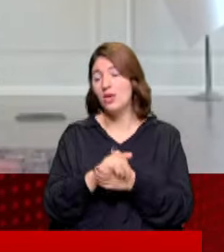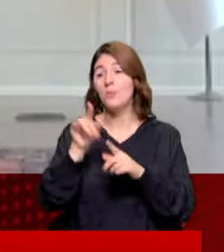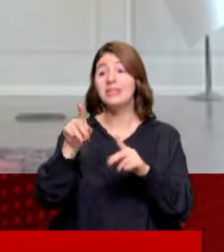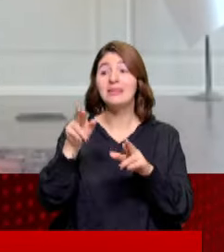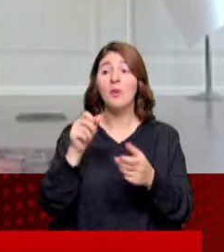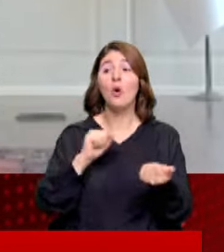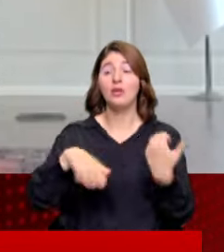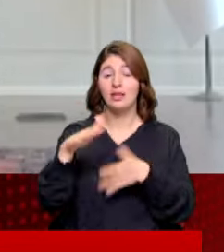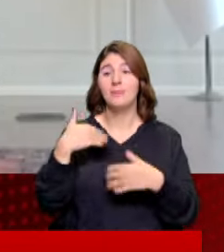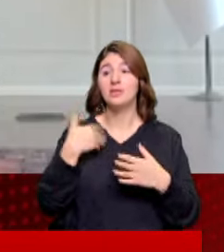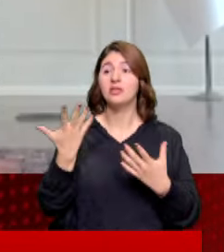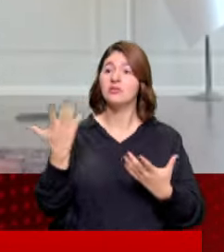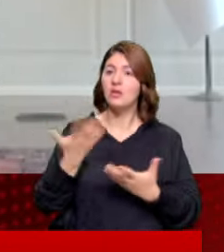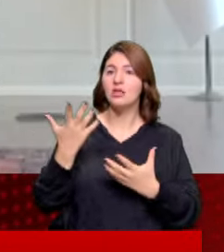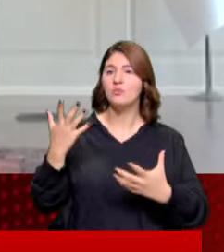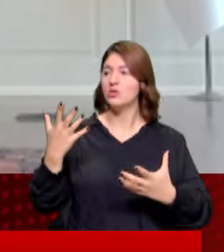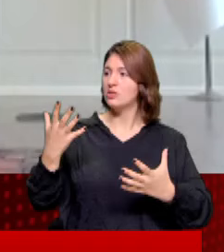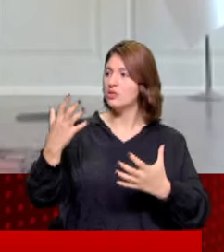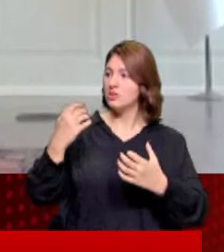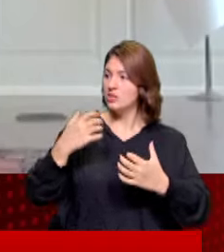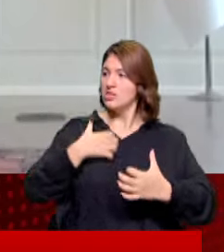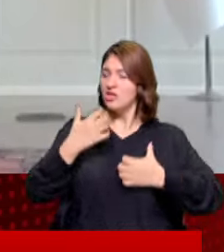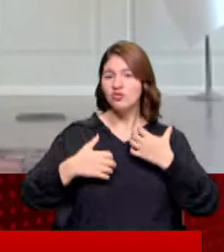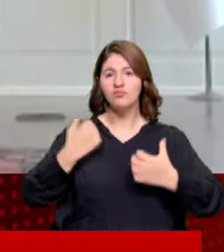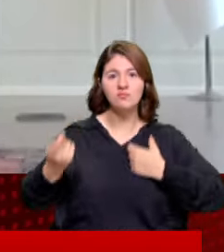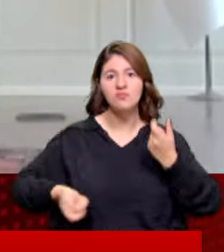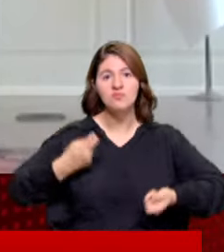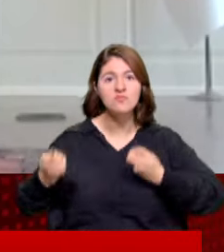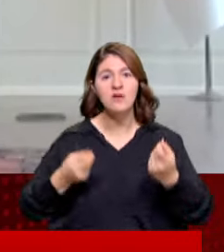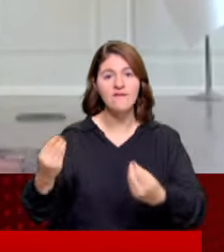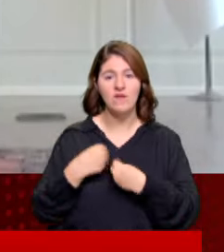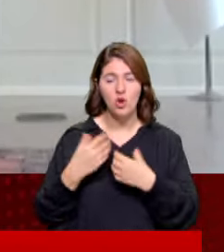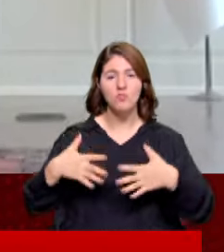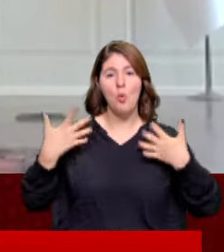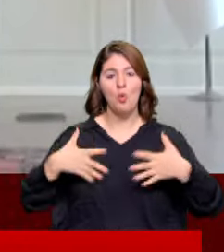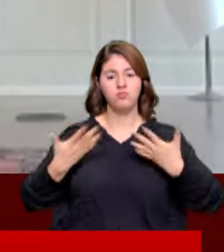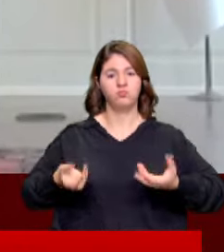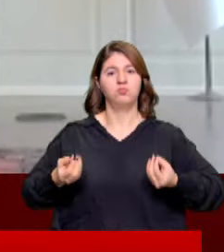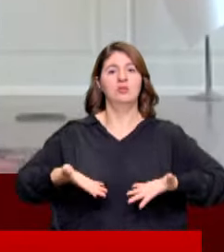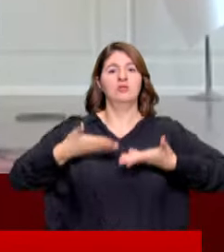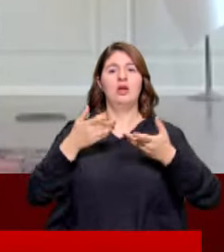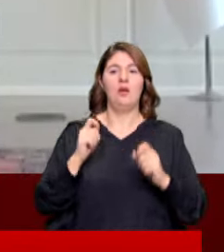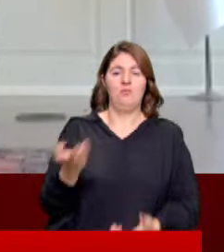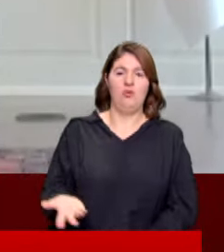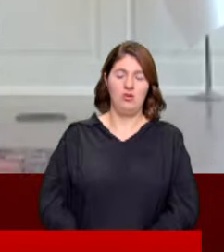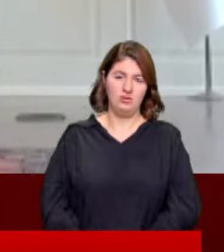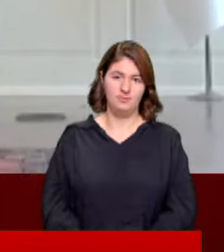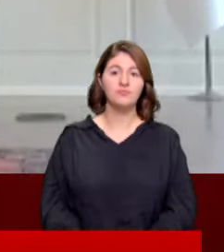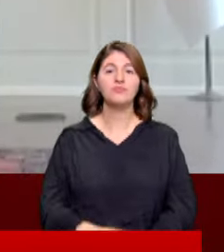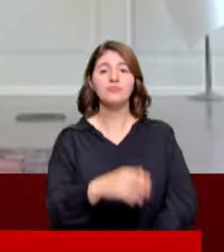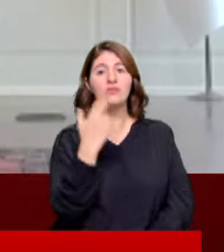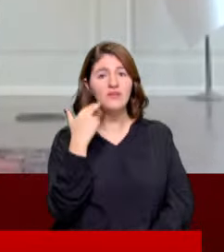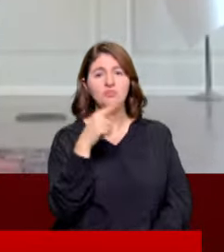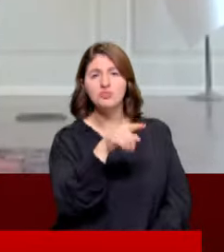tip olaylar bizi daha da kamçılıyor, heyecanımızı daha da arttırıyor, motivasyonumuzu daha da arttırıyor.